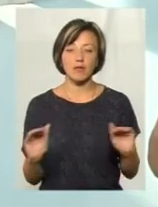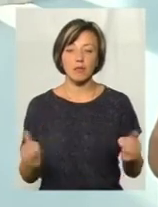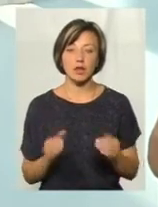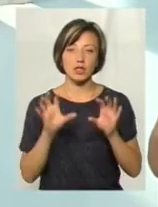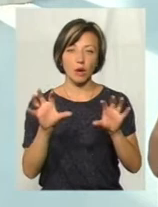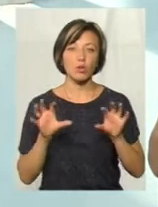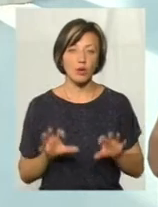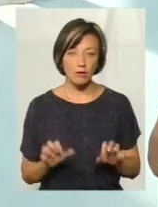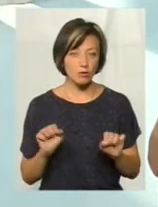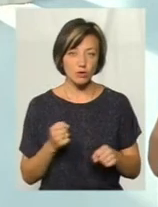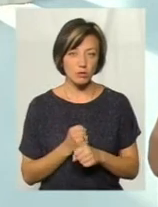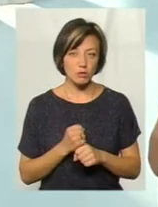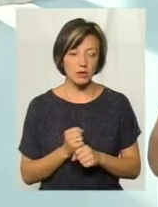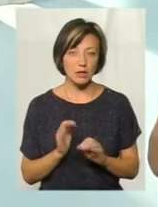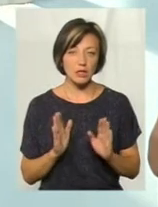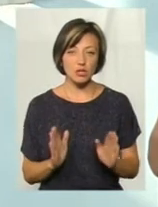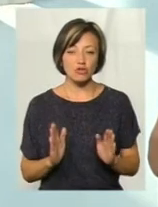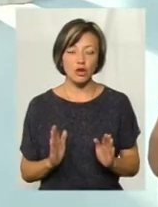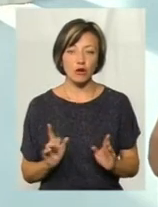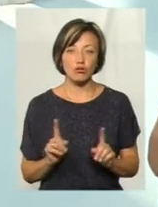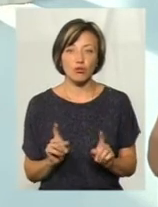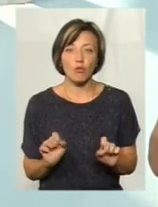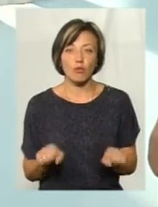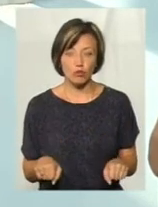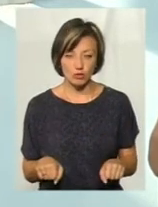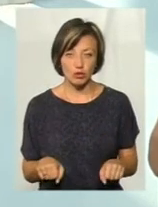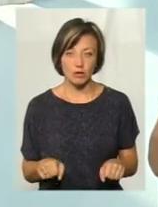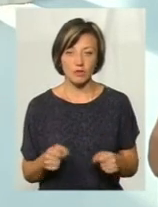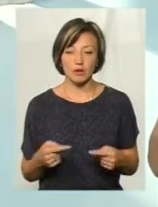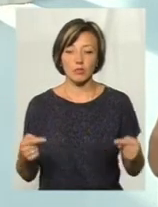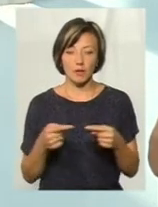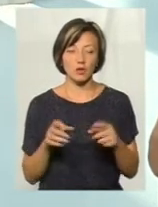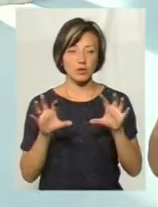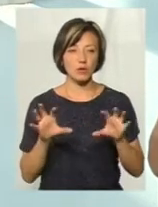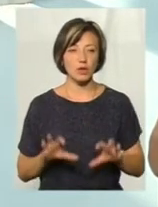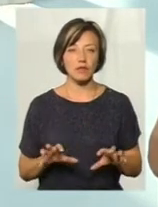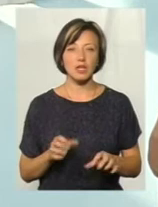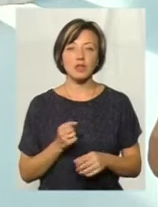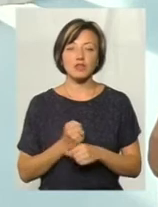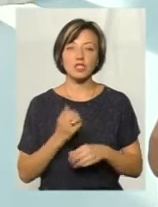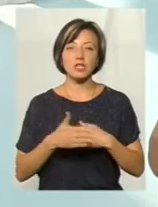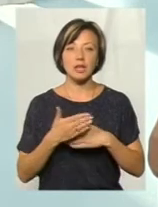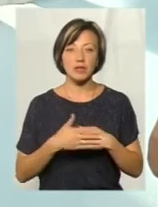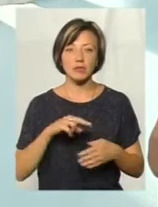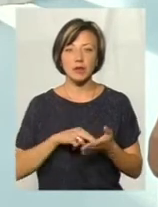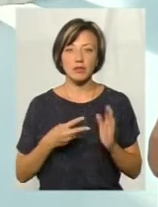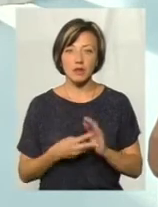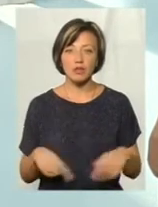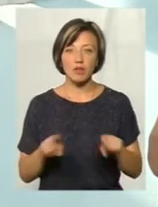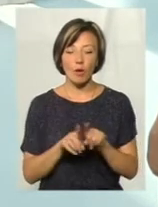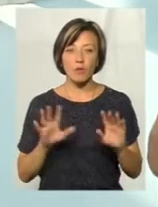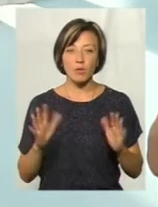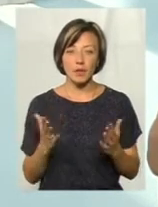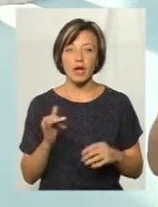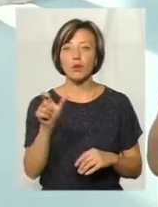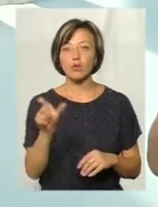чинного законодавства і може зробити лише те, що вона може зробити відповідно законодавство і вжити тих санкцій, які передбачаються в такому випадку.